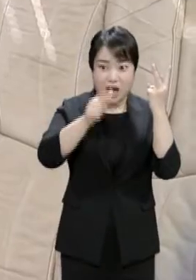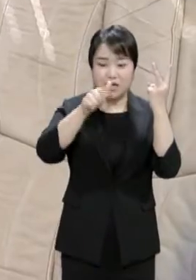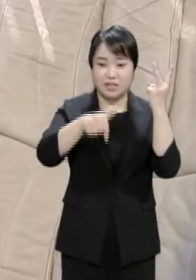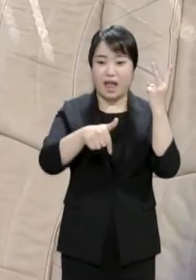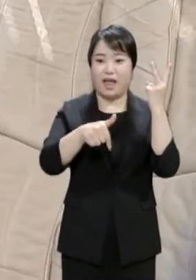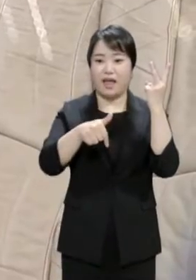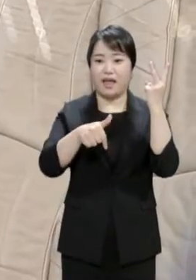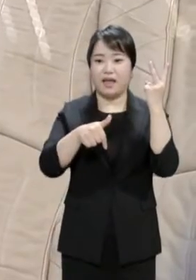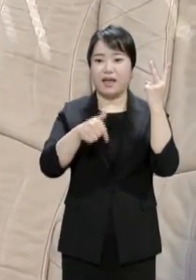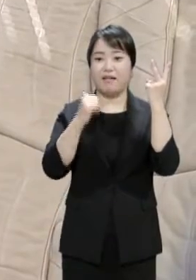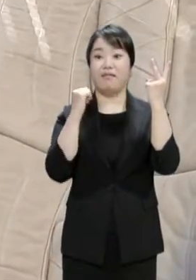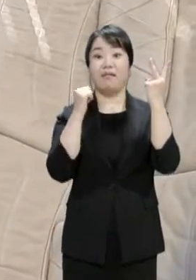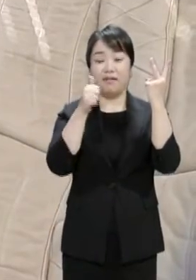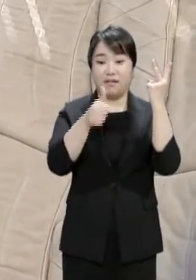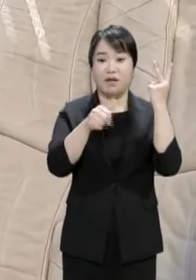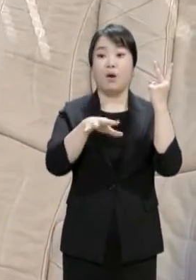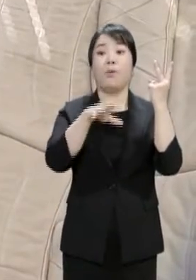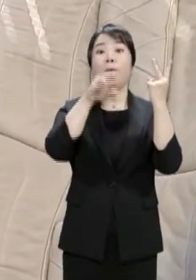셋,